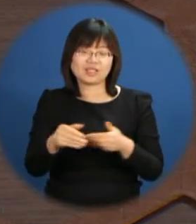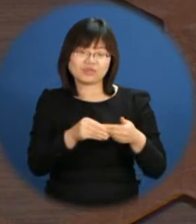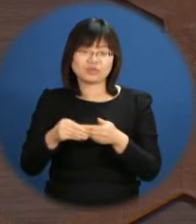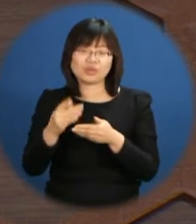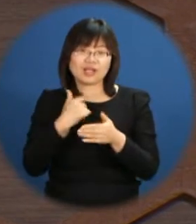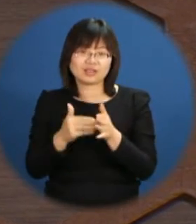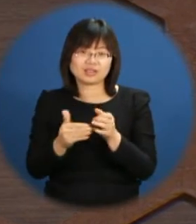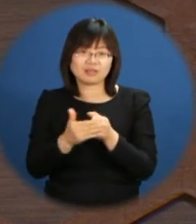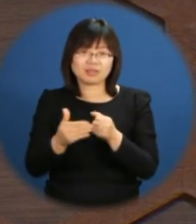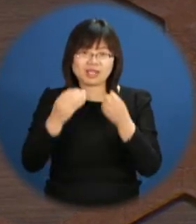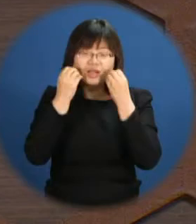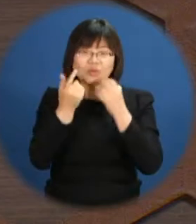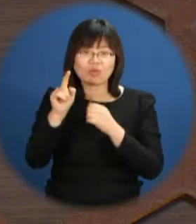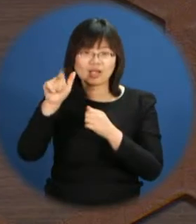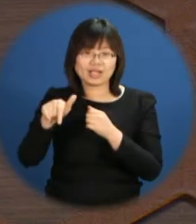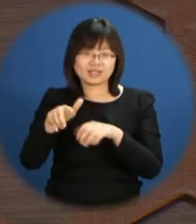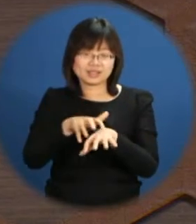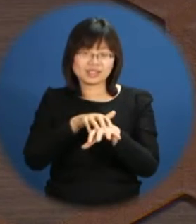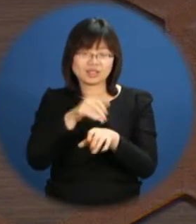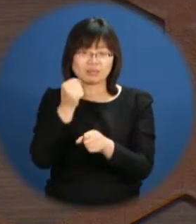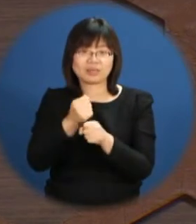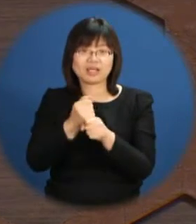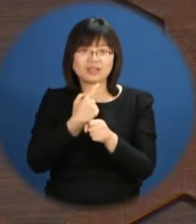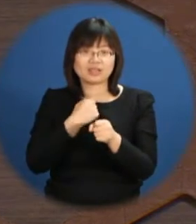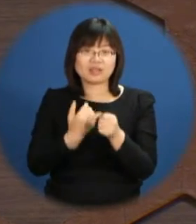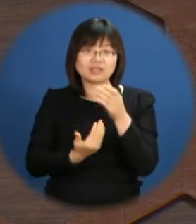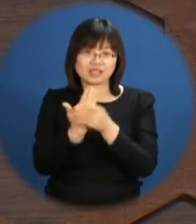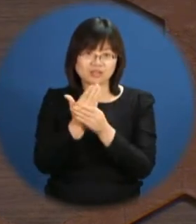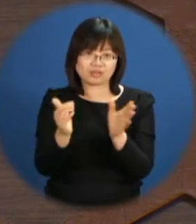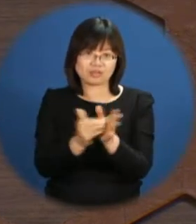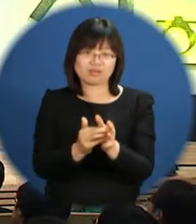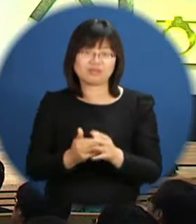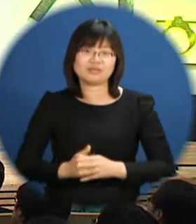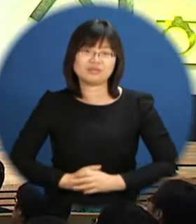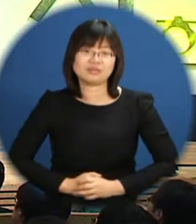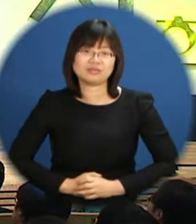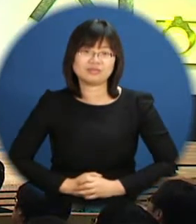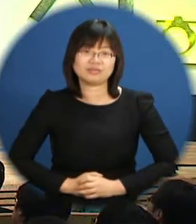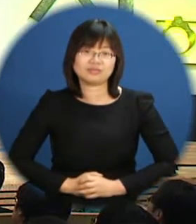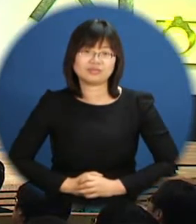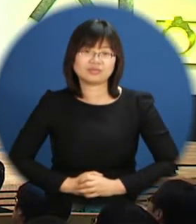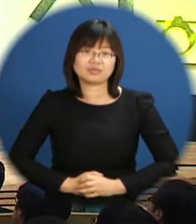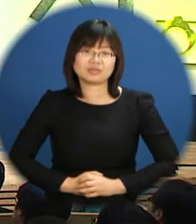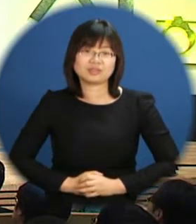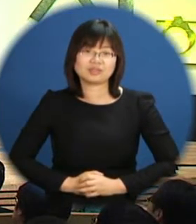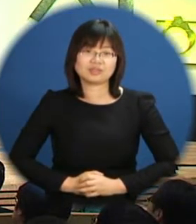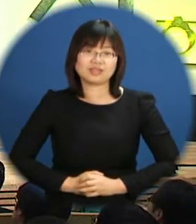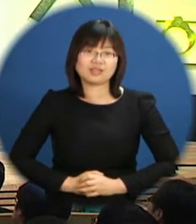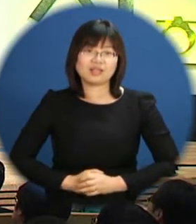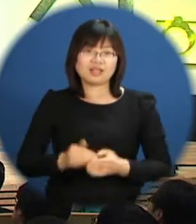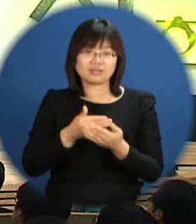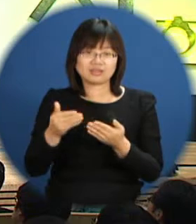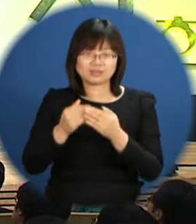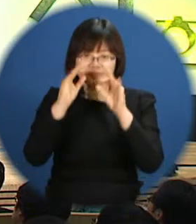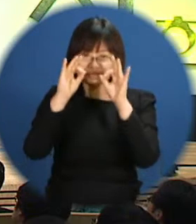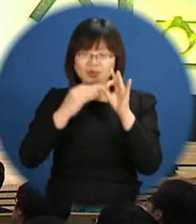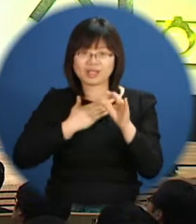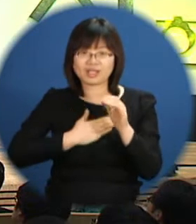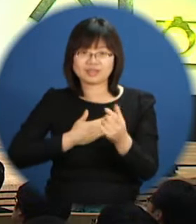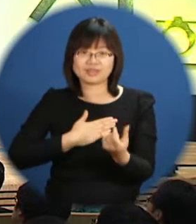새로운 화학 에 체계를 정립해 떤 사건인데요 이 초상화를 보시면 알겠지만